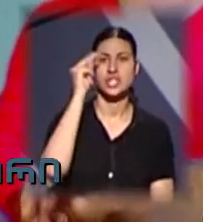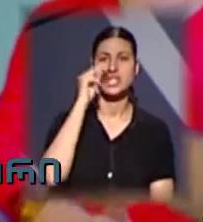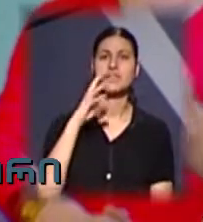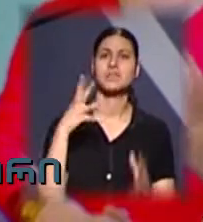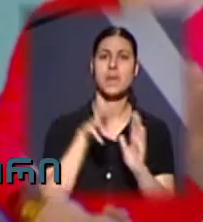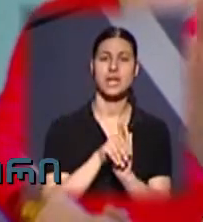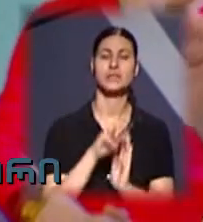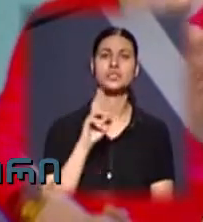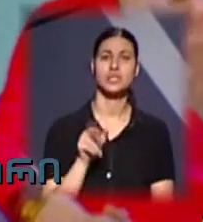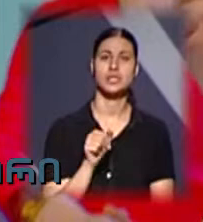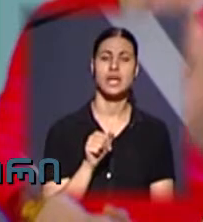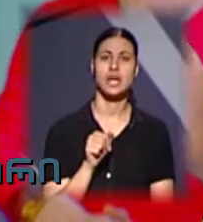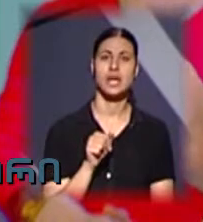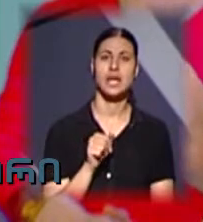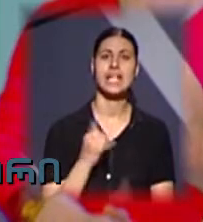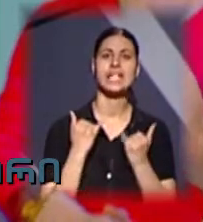და